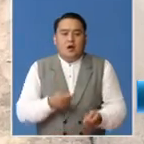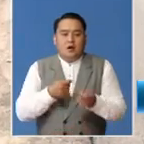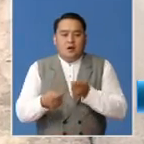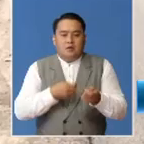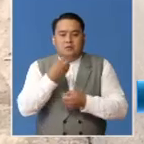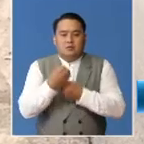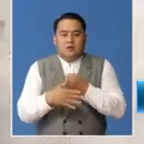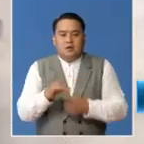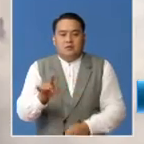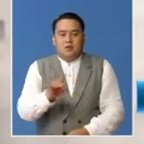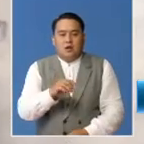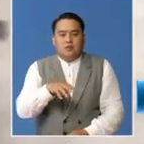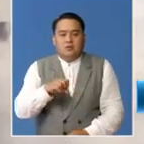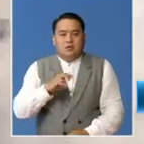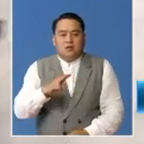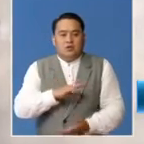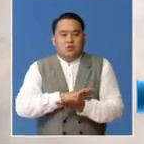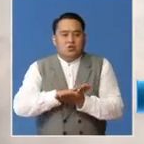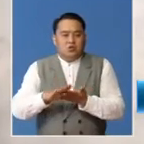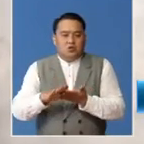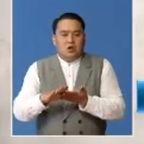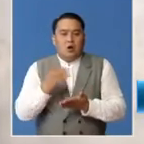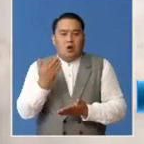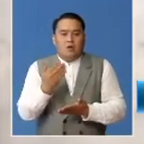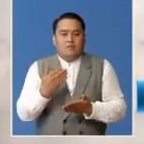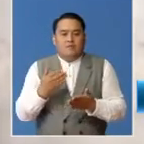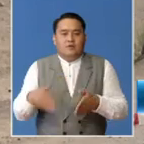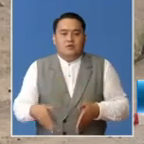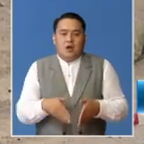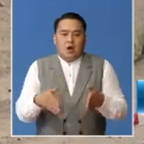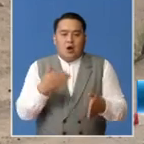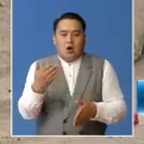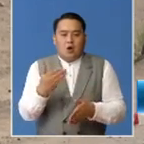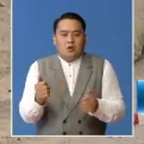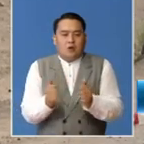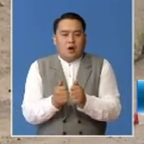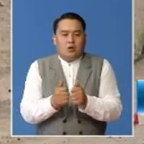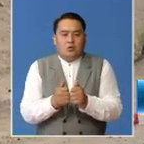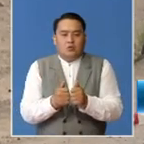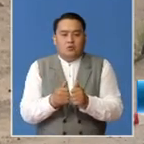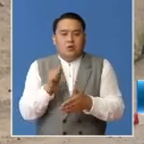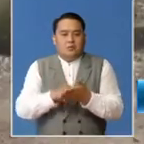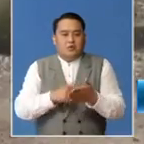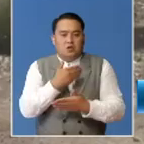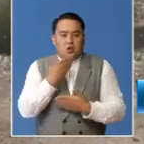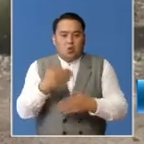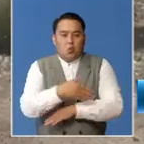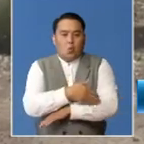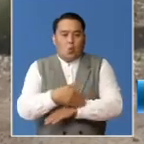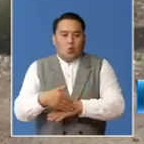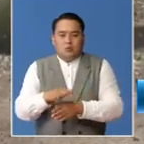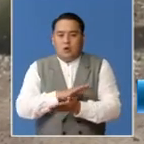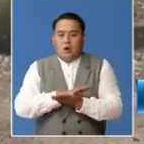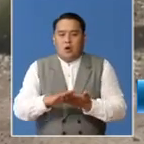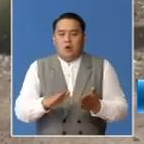центр Карасайского района Каскелин сияет чистотой. По крайней мере, выездная дорога, ее окрестности не вызывают нареканий. Улицы также